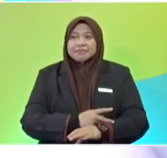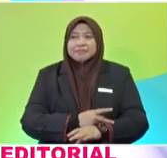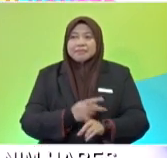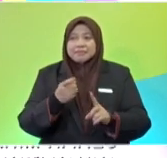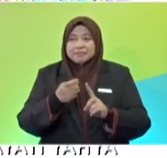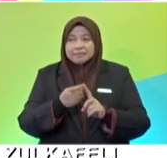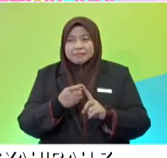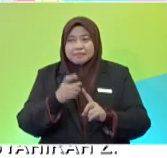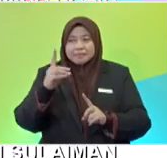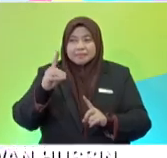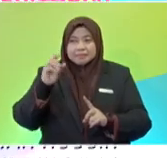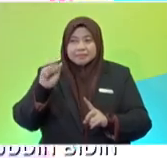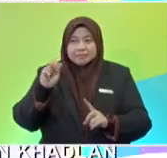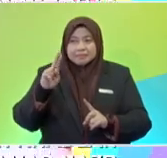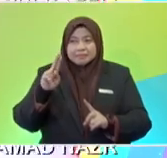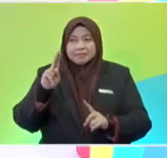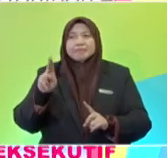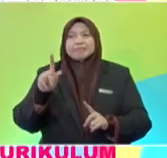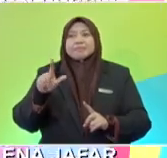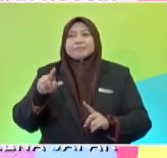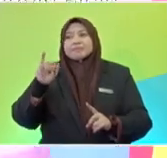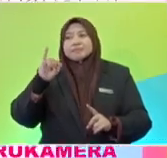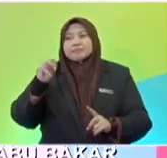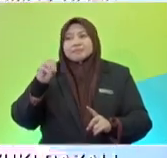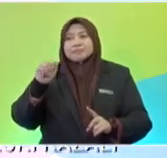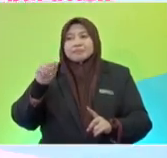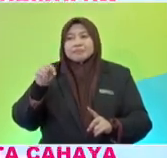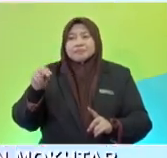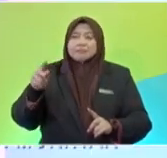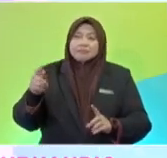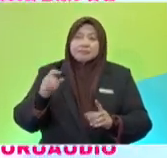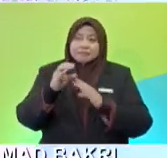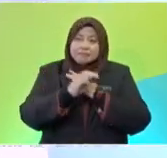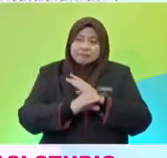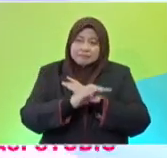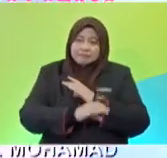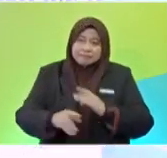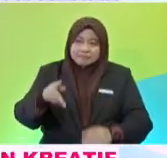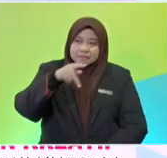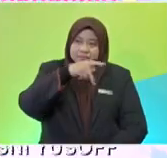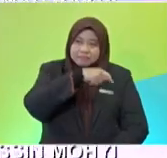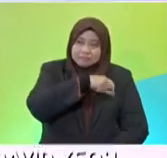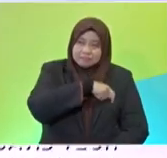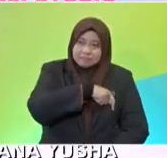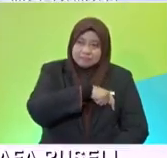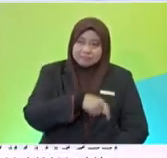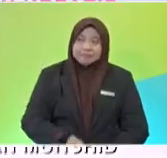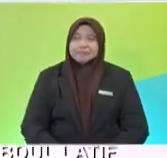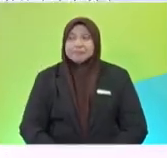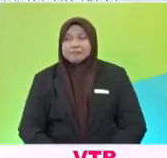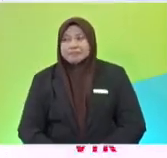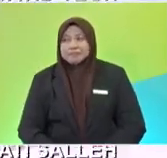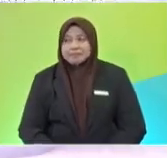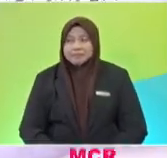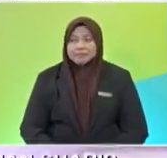Darul Iman Negeri Bertuah kaya produk dan hasil tangan silakan cek bu